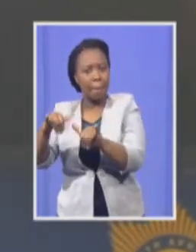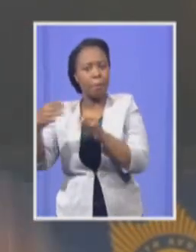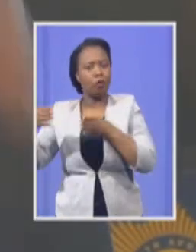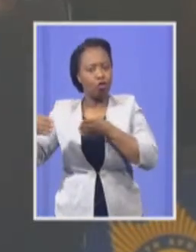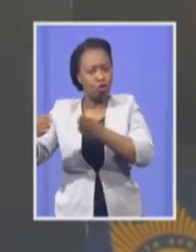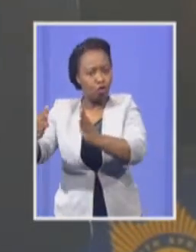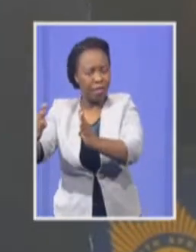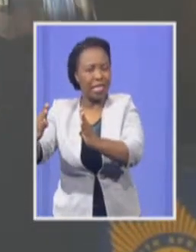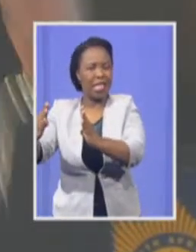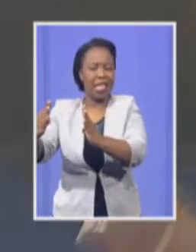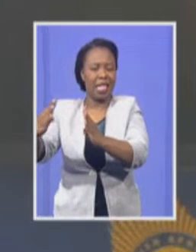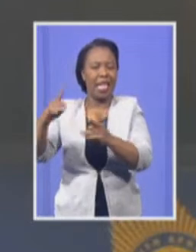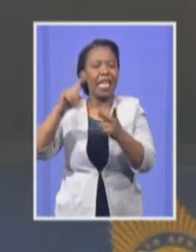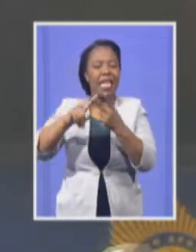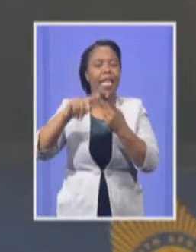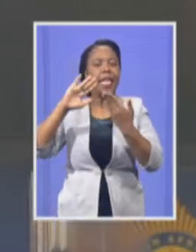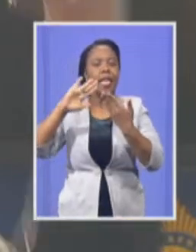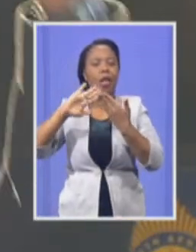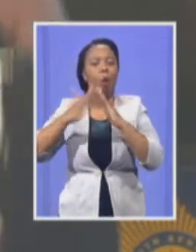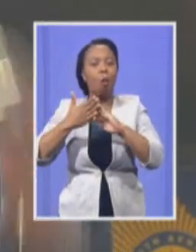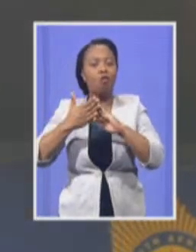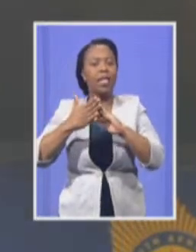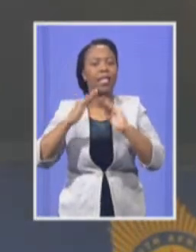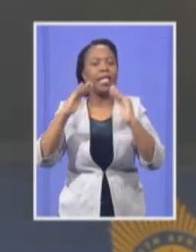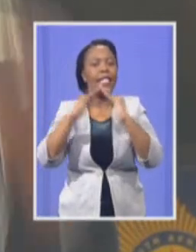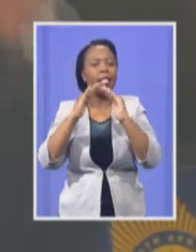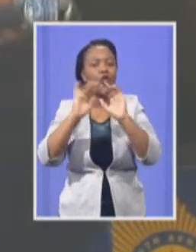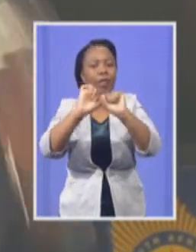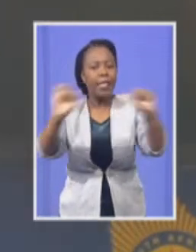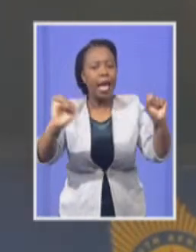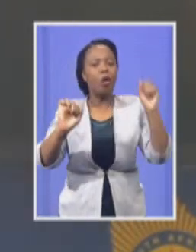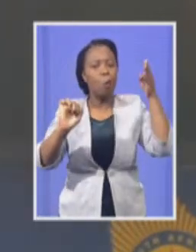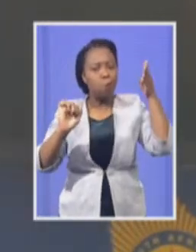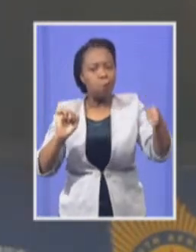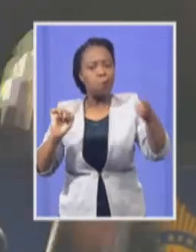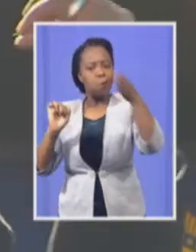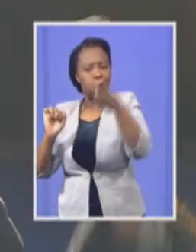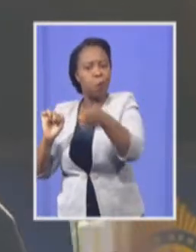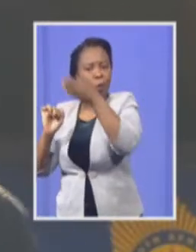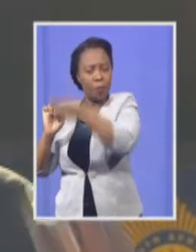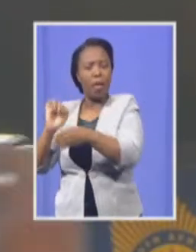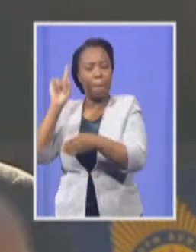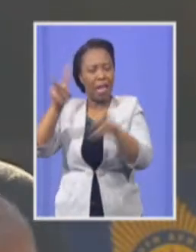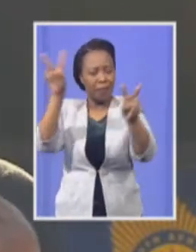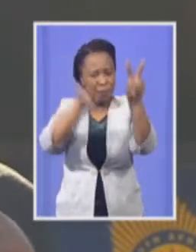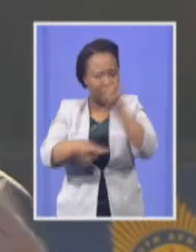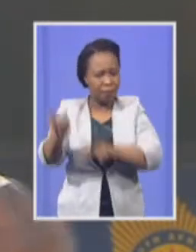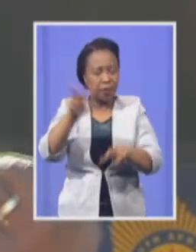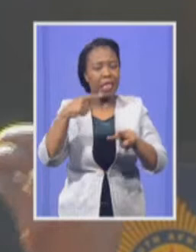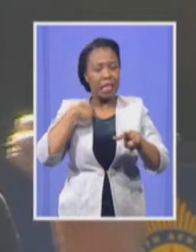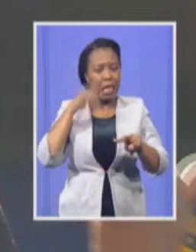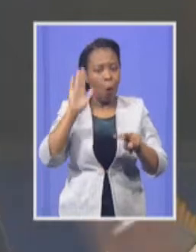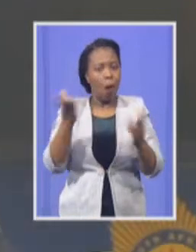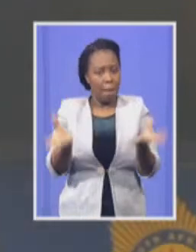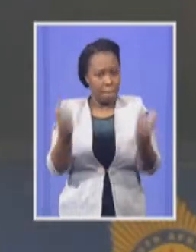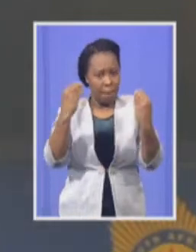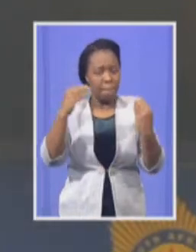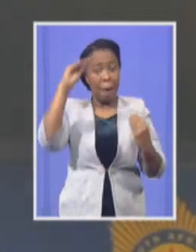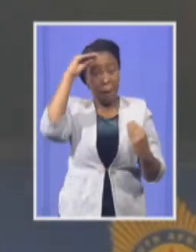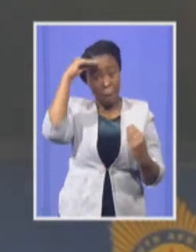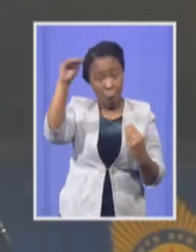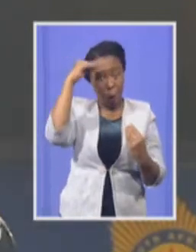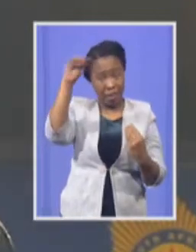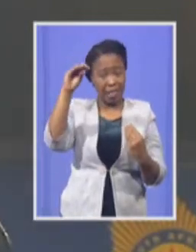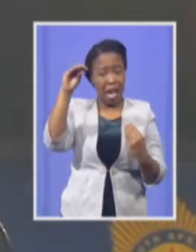amaphoyisa azoba phakathi kwezindlu zenu azoba amaphoyisa azopatrol sizothumela amaphoyisa